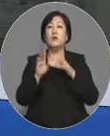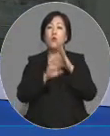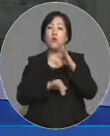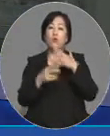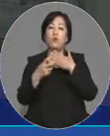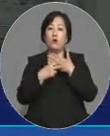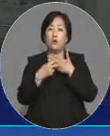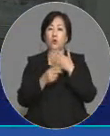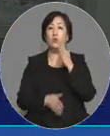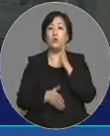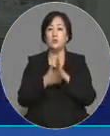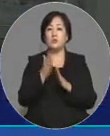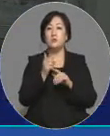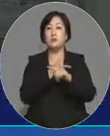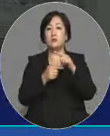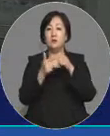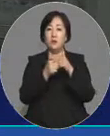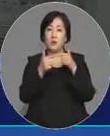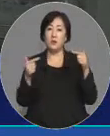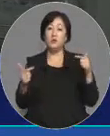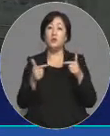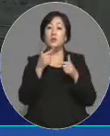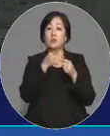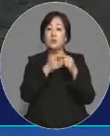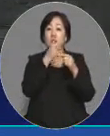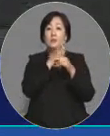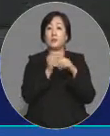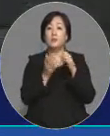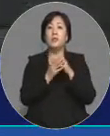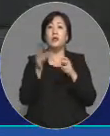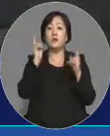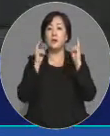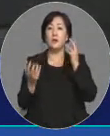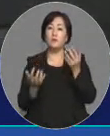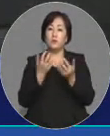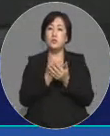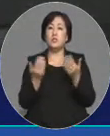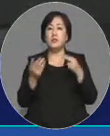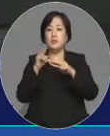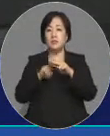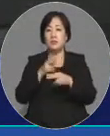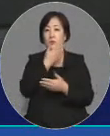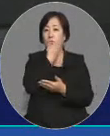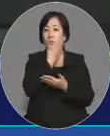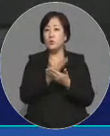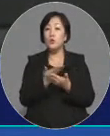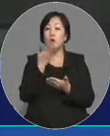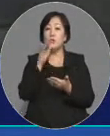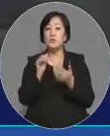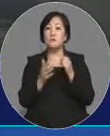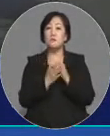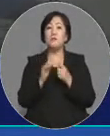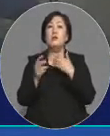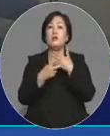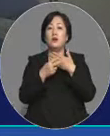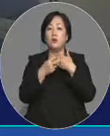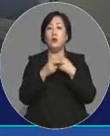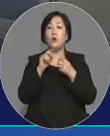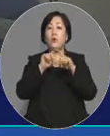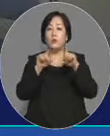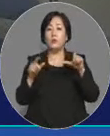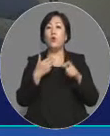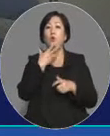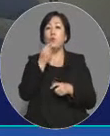공공의료시설 확충으로 나타났습니다. 기업 유치와 일자리 창출도 중요하지만 의료와 복지에 대한